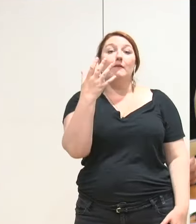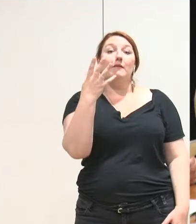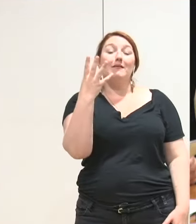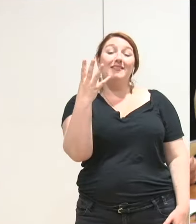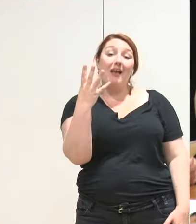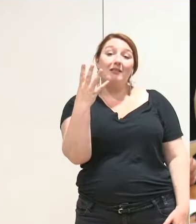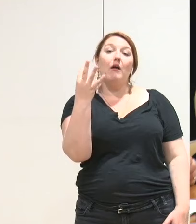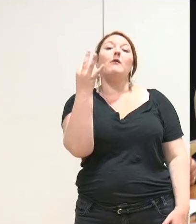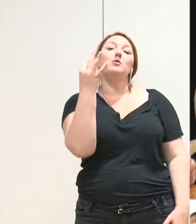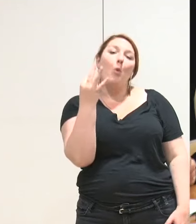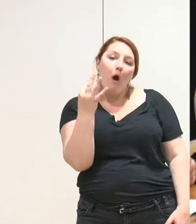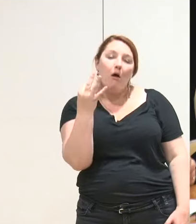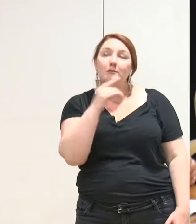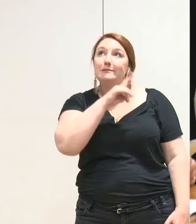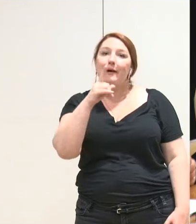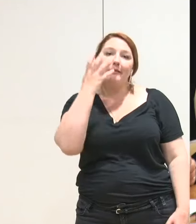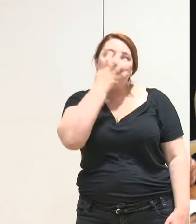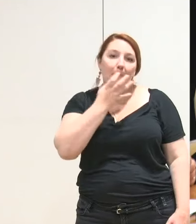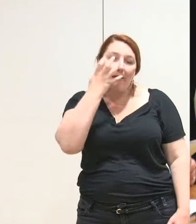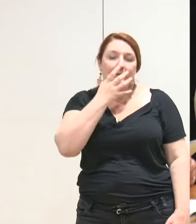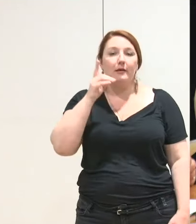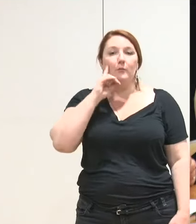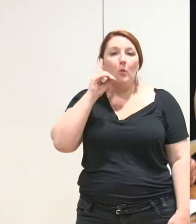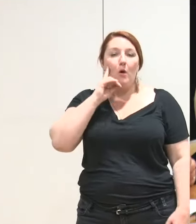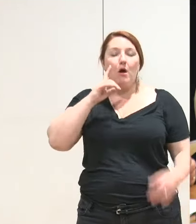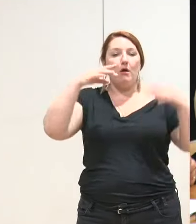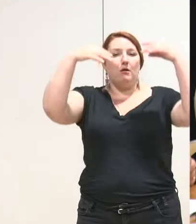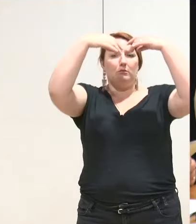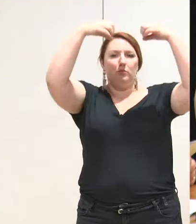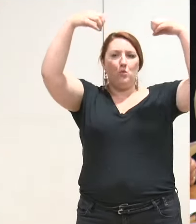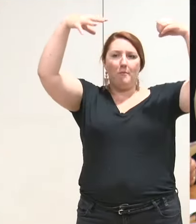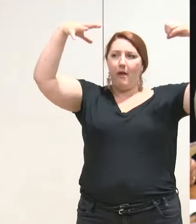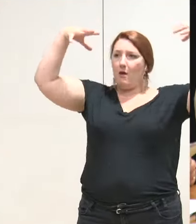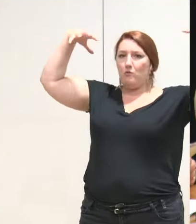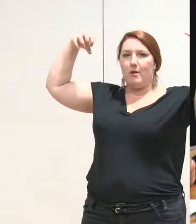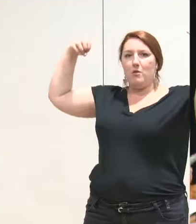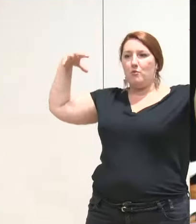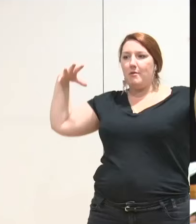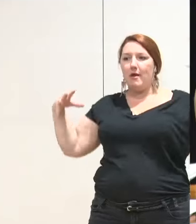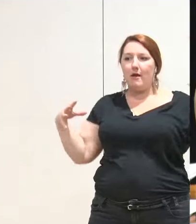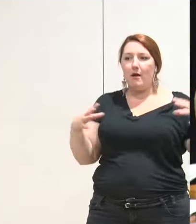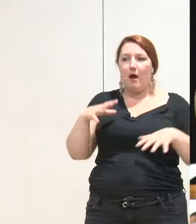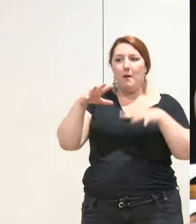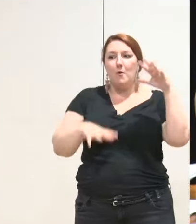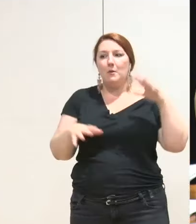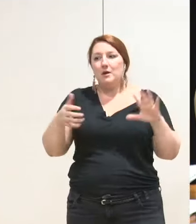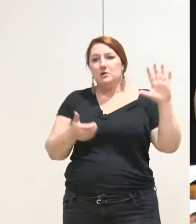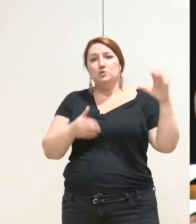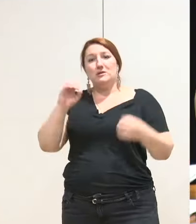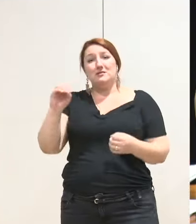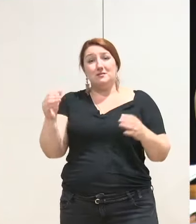à TR puits de lumière sachant que ces puits de lumière génèent euh coûteent environ 600